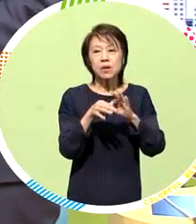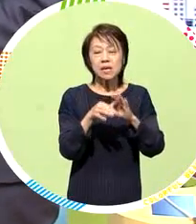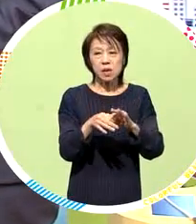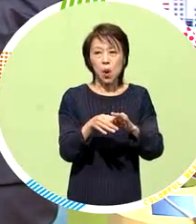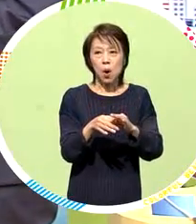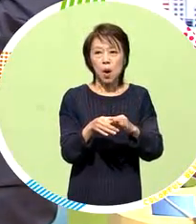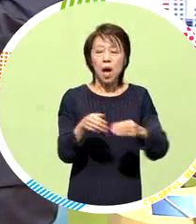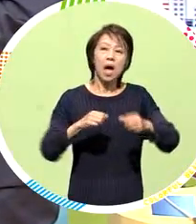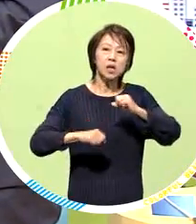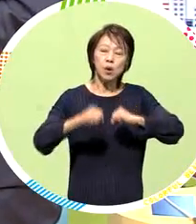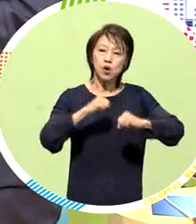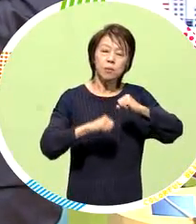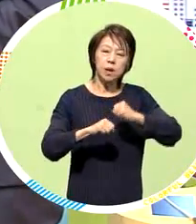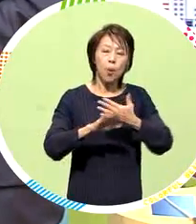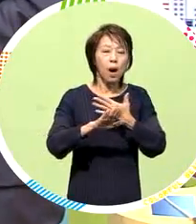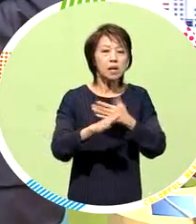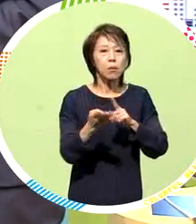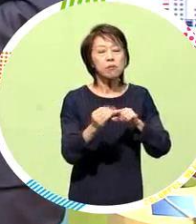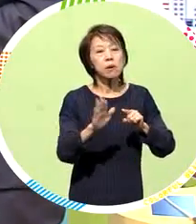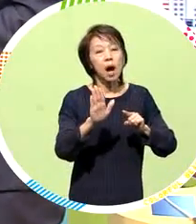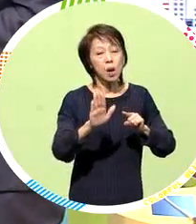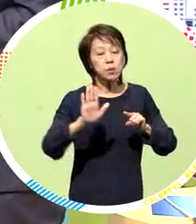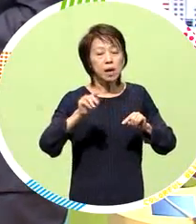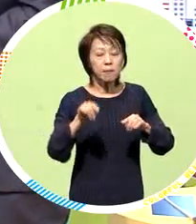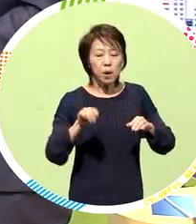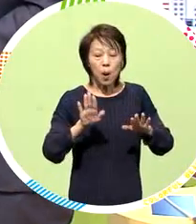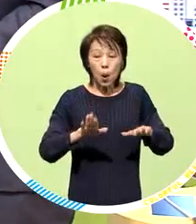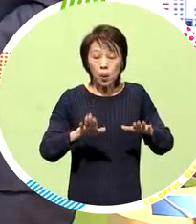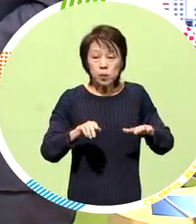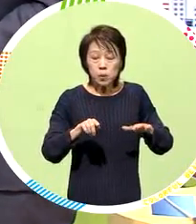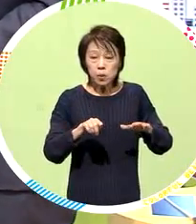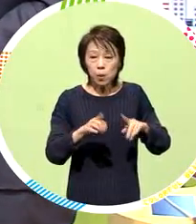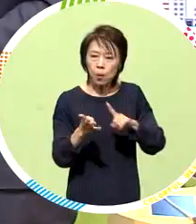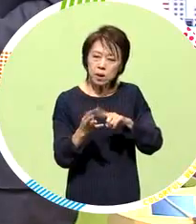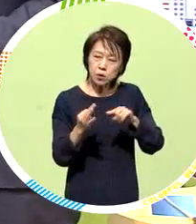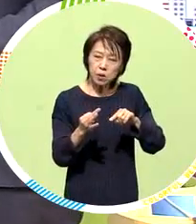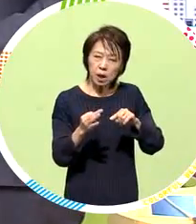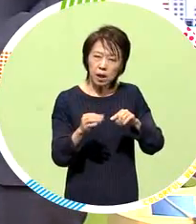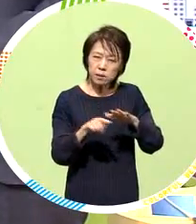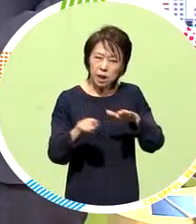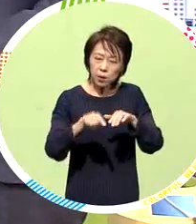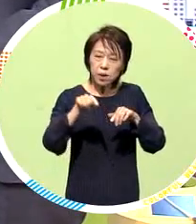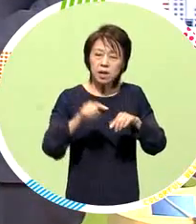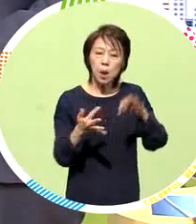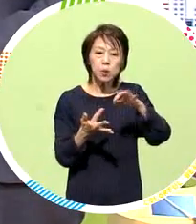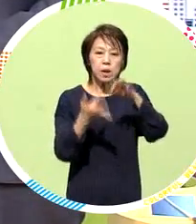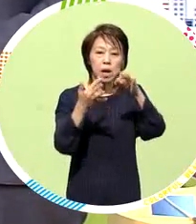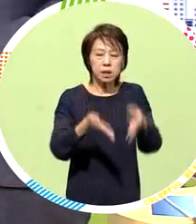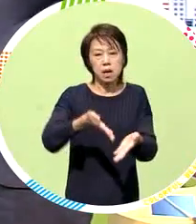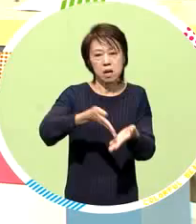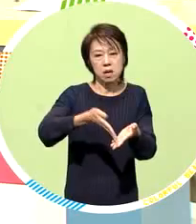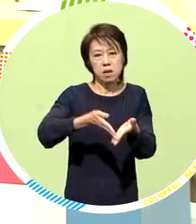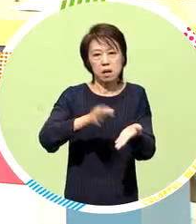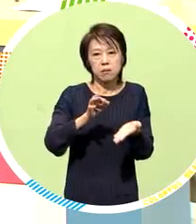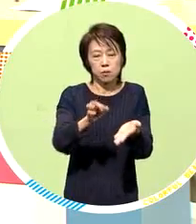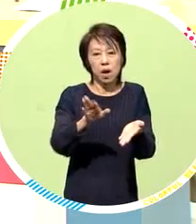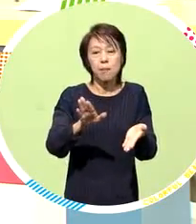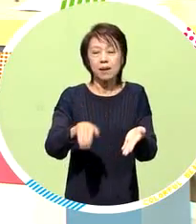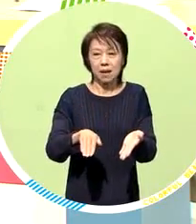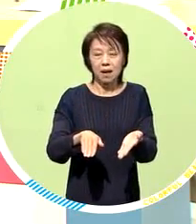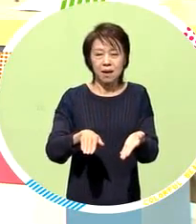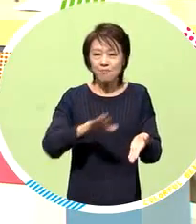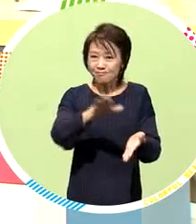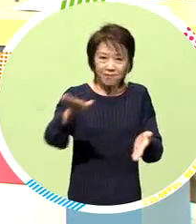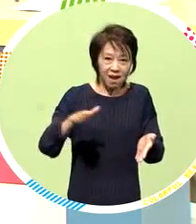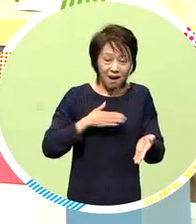他にもねあるんですけれども今日その中から代表的な取り組みをご紹介したわけなんですが皆さんどうでしたか分かってきますか